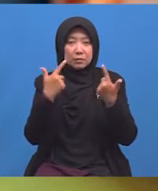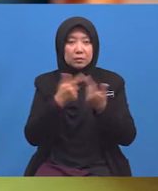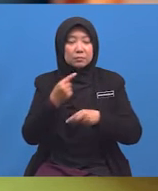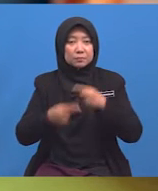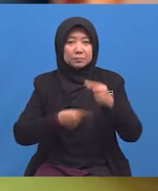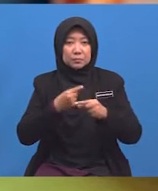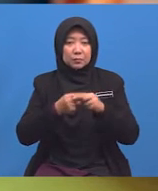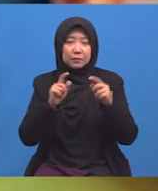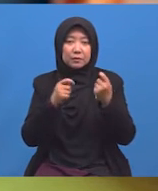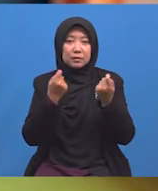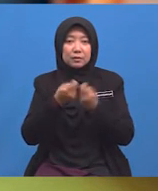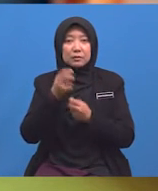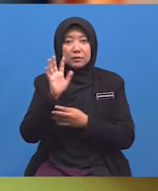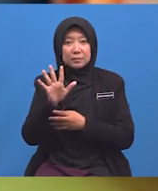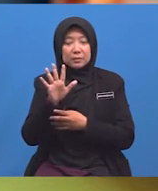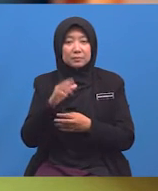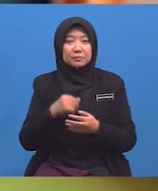geografi tingkatan 5.